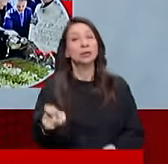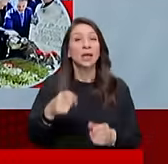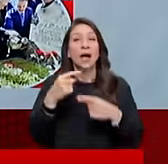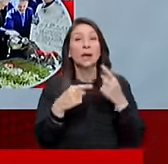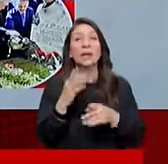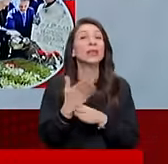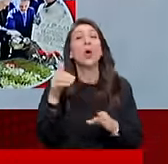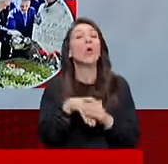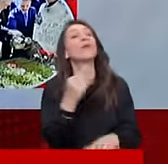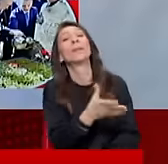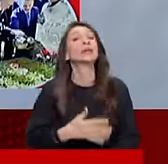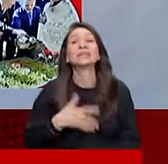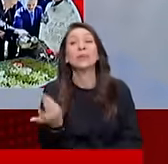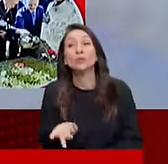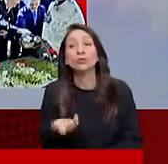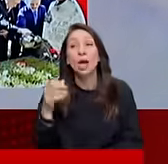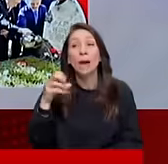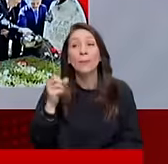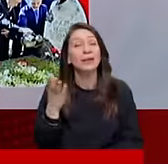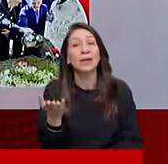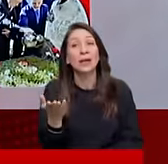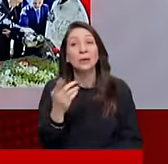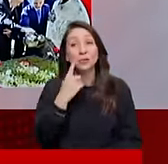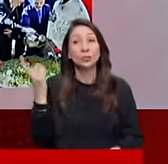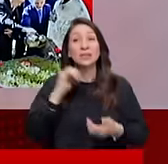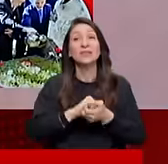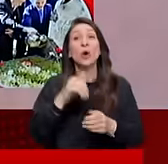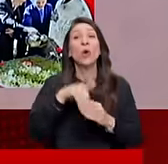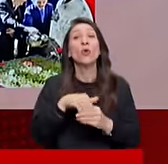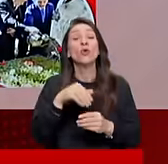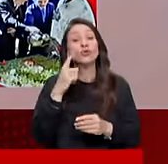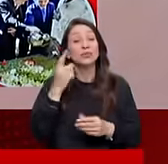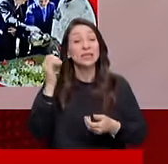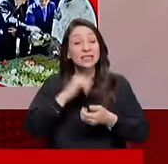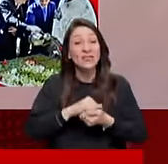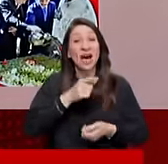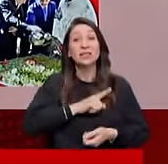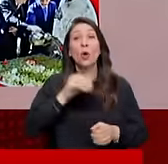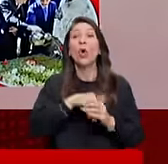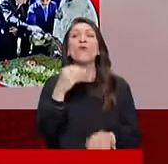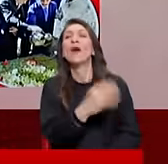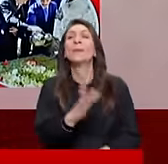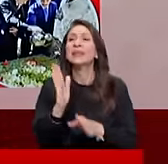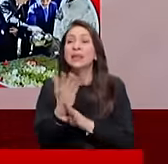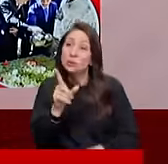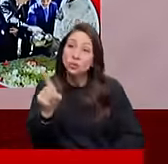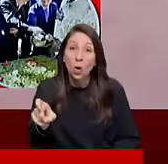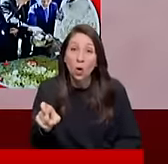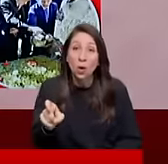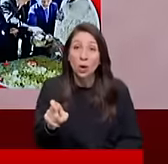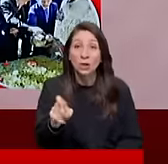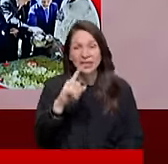akrabalarına, neden acaba AK Parti'ye, Cumhur İttifakı'na, Cumhur İttifakı'nın adayına oy vermiyorlar?